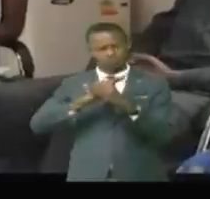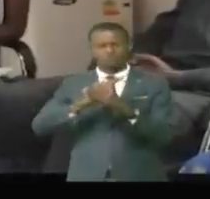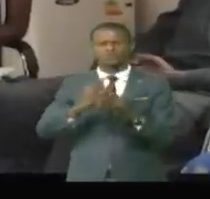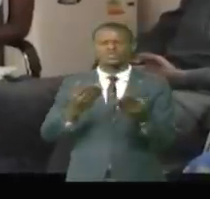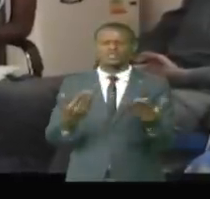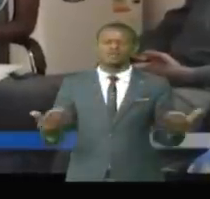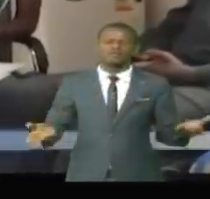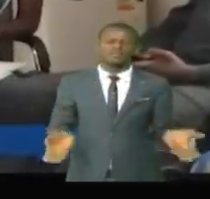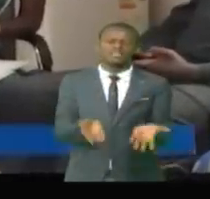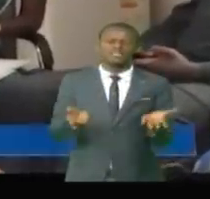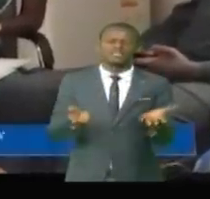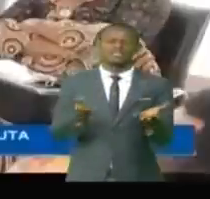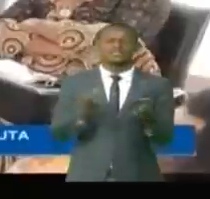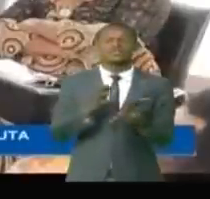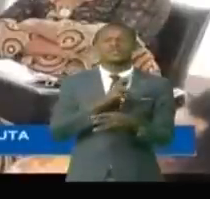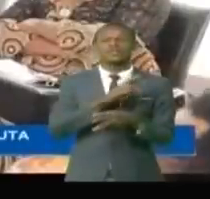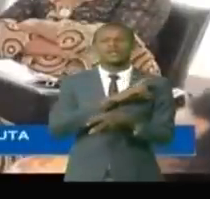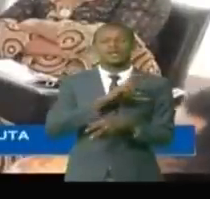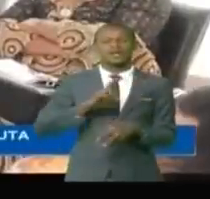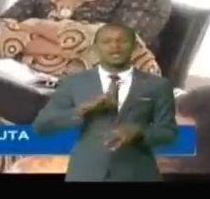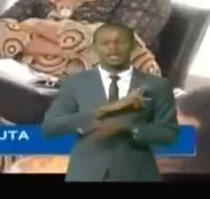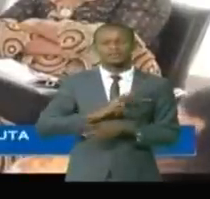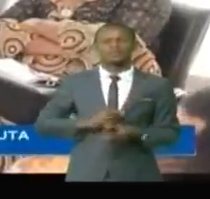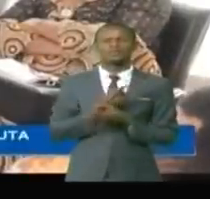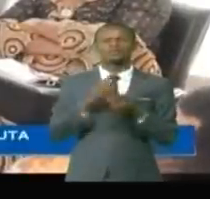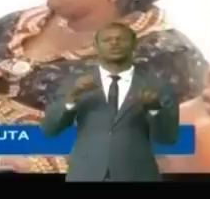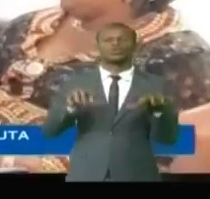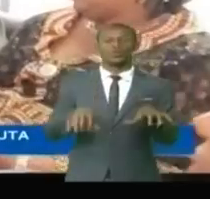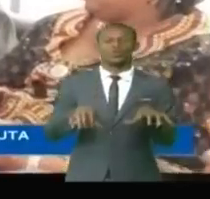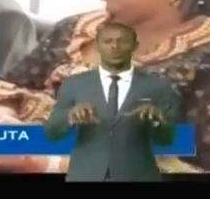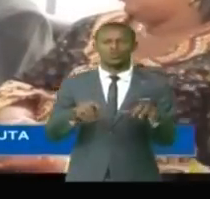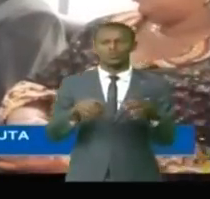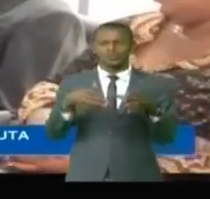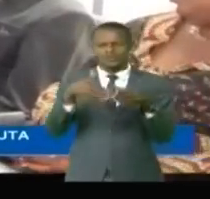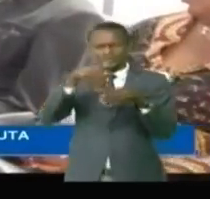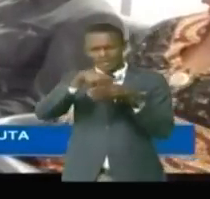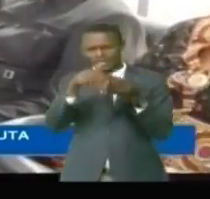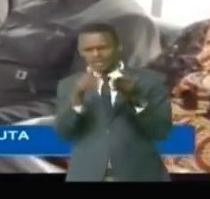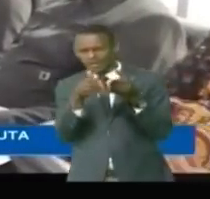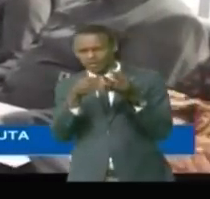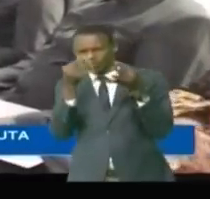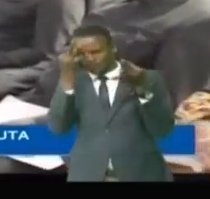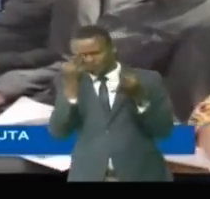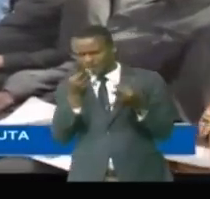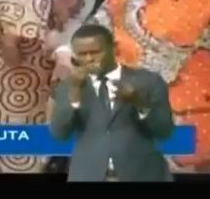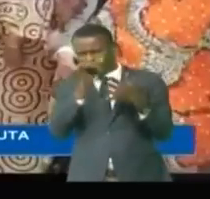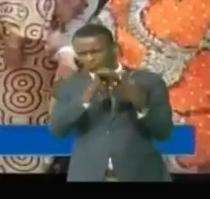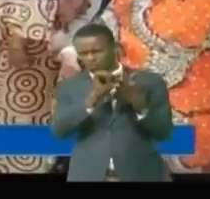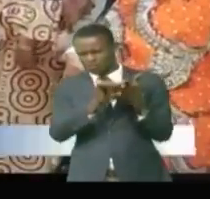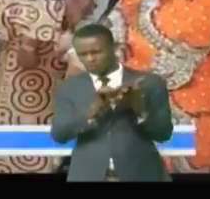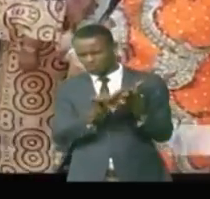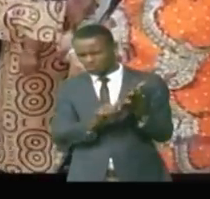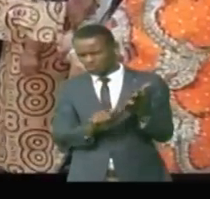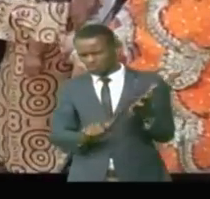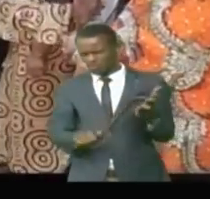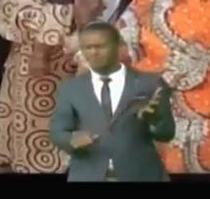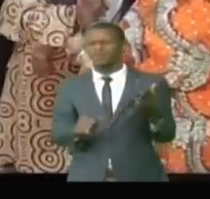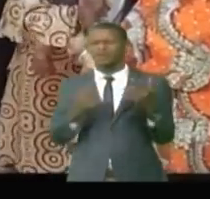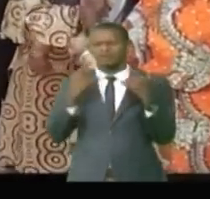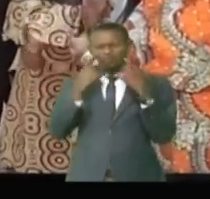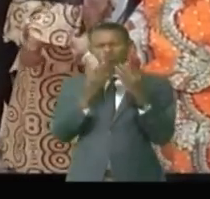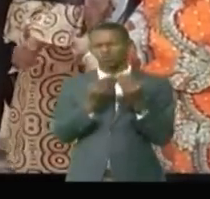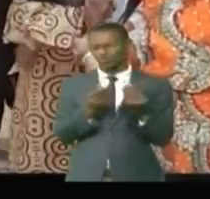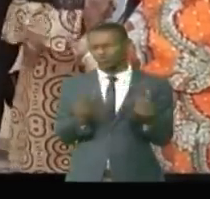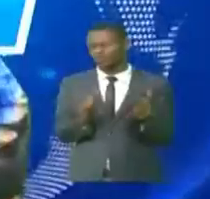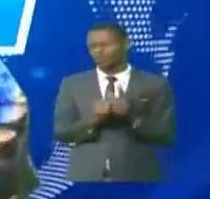Il est important de noter que plusieurs recommandations ont été envisagées, question de réduire de manière drastique ces fléaux